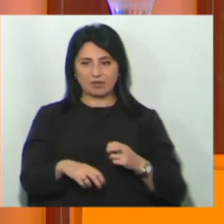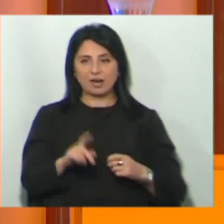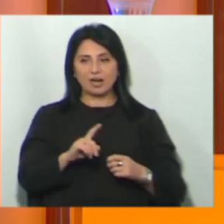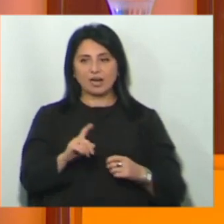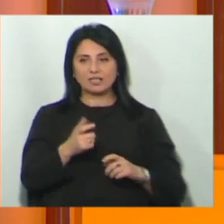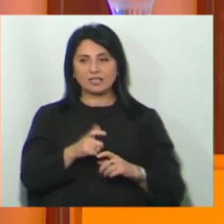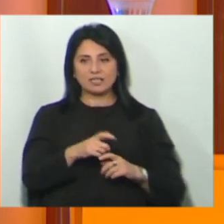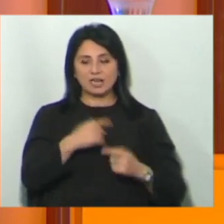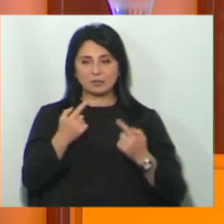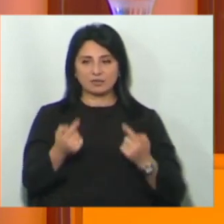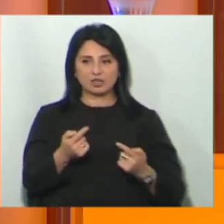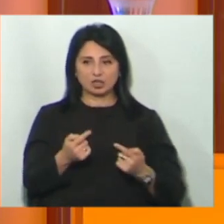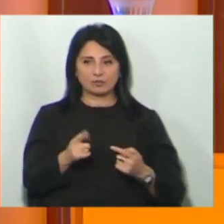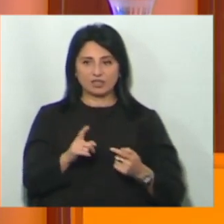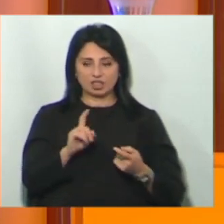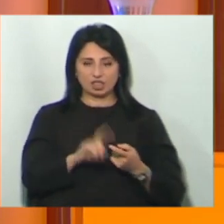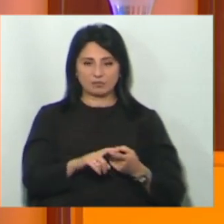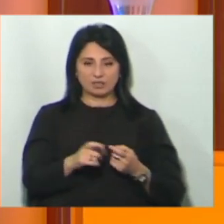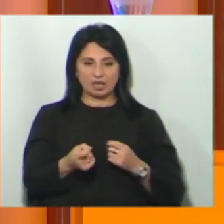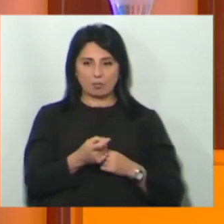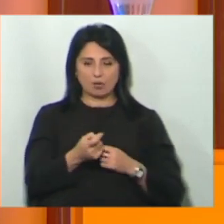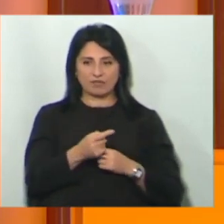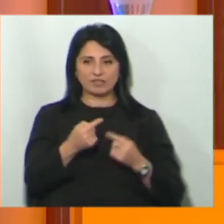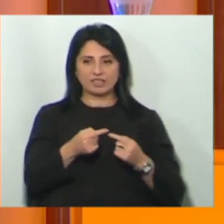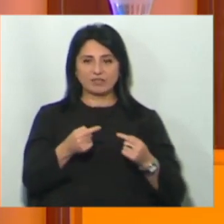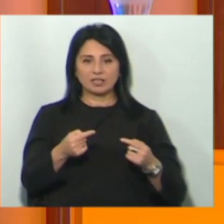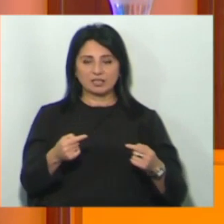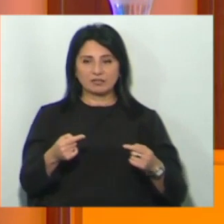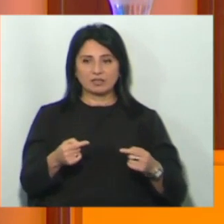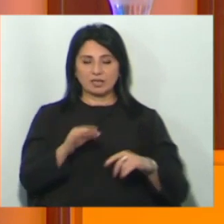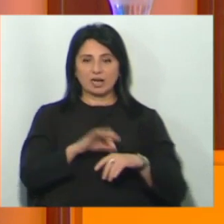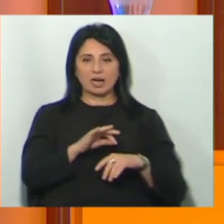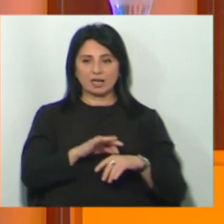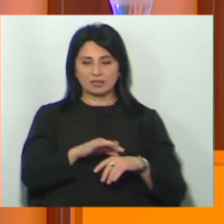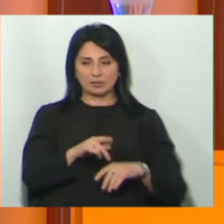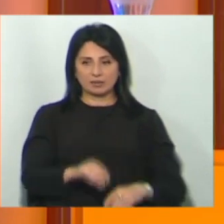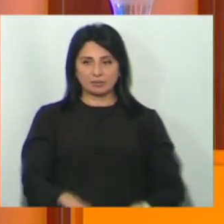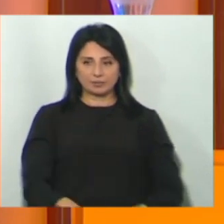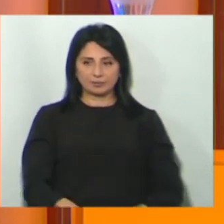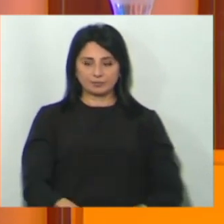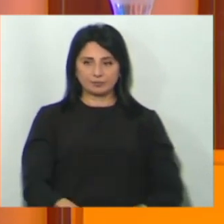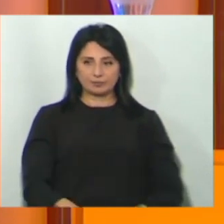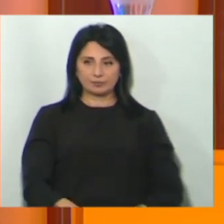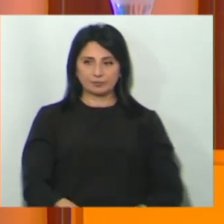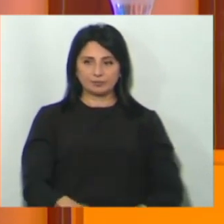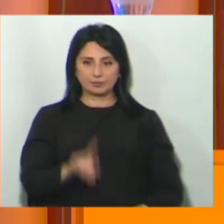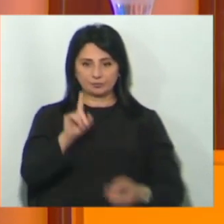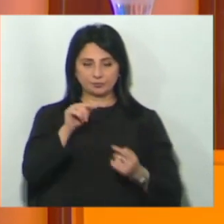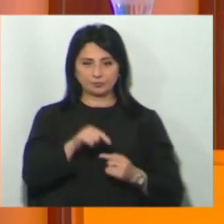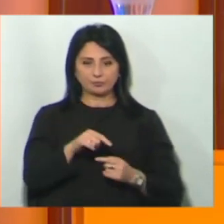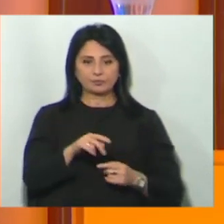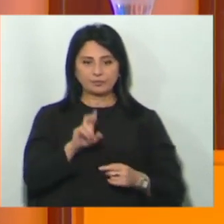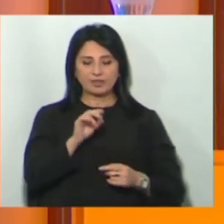რაც ძალიან მნიშვნელოვანია და რაც შეიძლება გამოვლინდეს სხვადასხვა კანის სხვადასხვა დაავადების სახით და